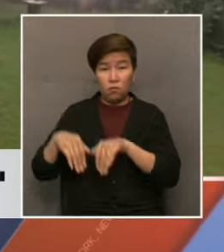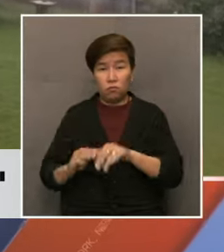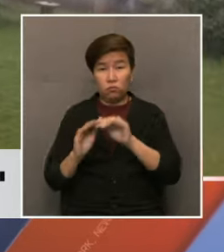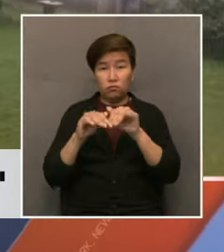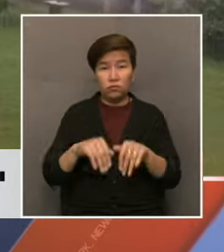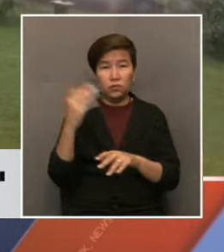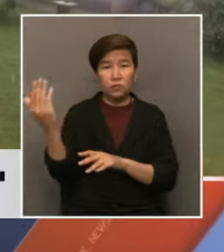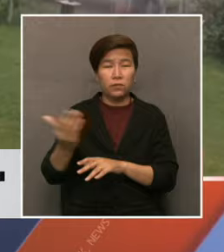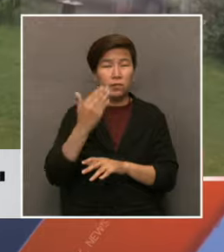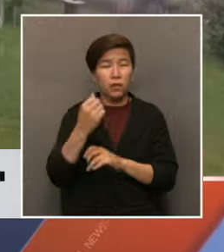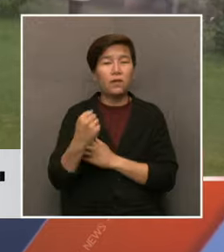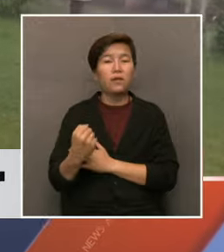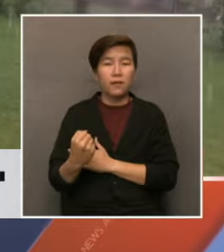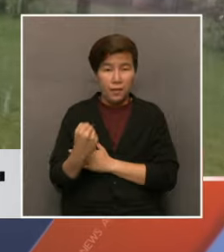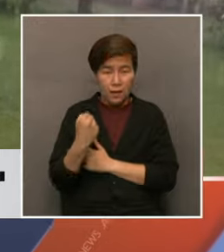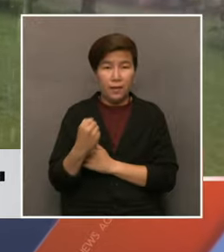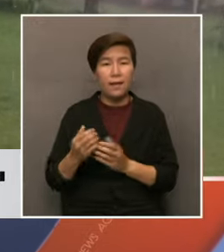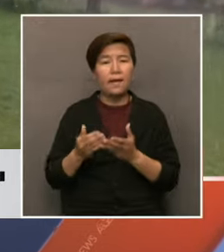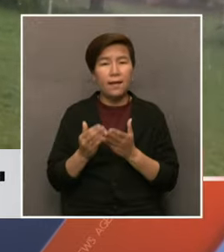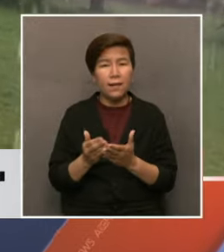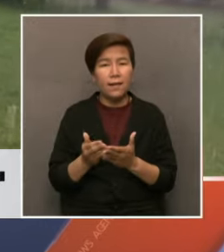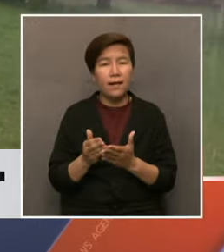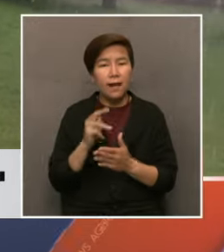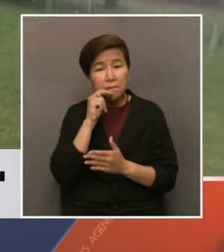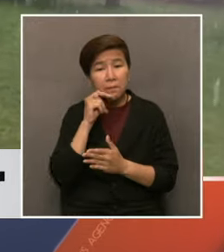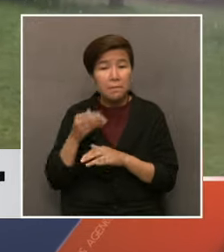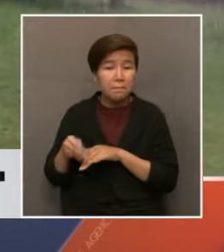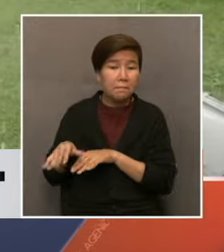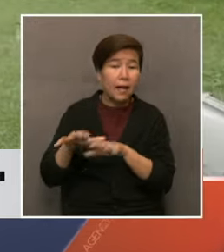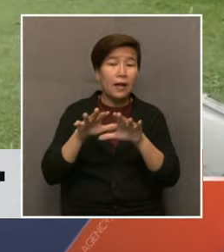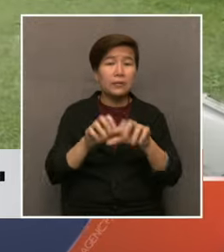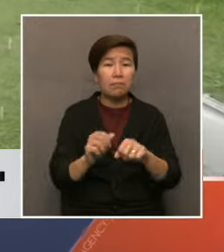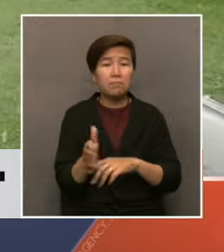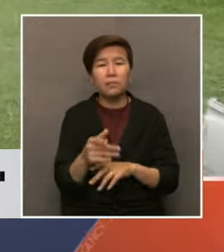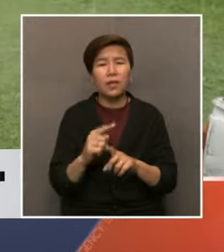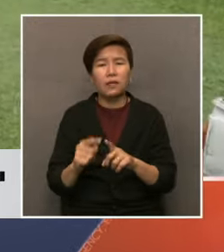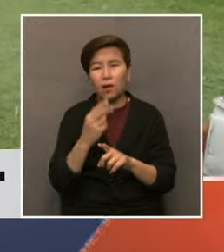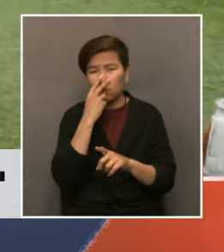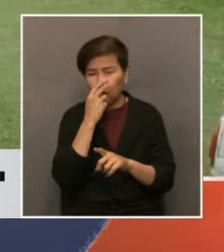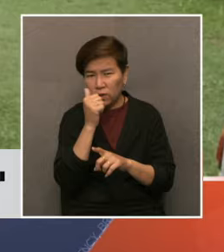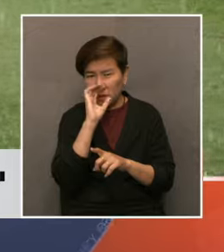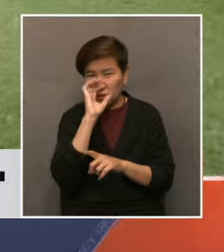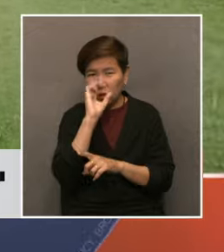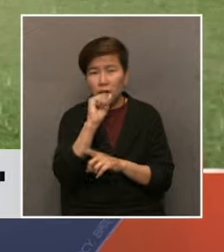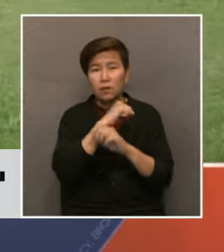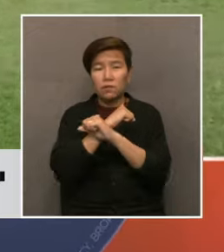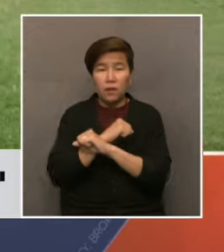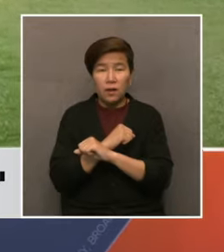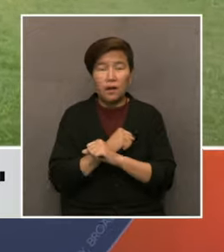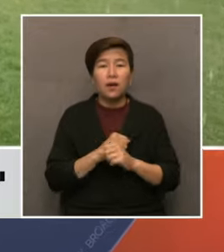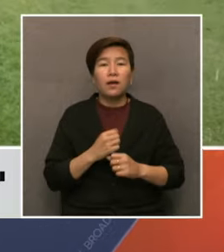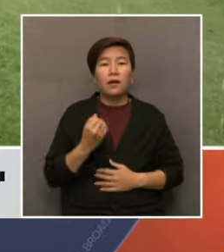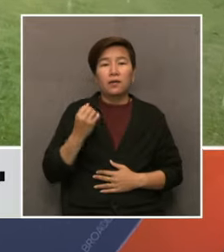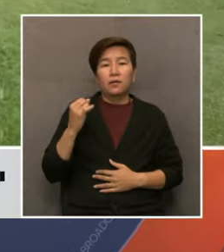าวเรือชาวประมงก็คงจะต้องมาติดตามและเฝ้าระวังกันต่อเนื่องครับ ครับผมแล้วหลังจากวันที่17กันยายนแล้วครับหลังจาก